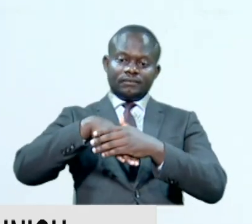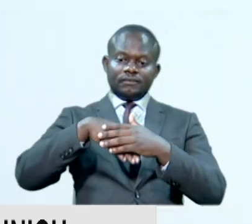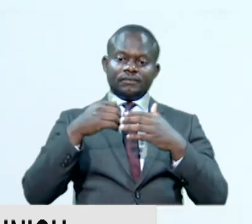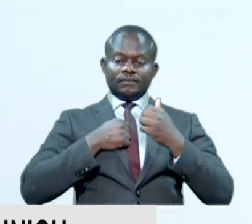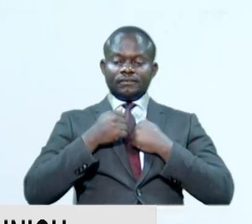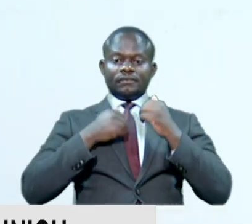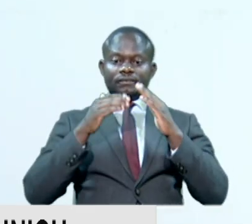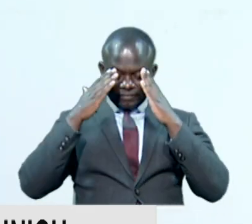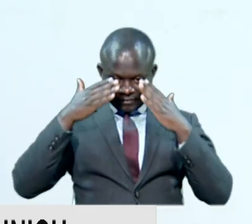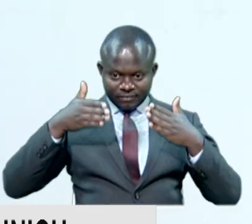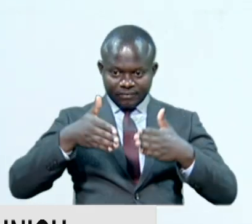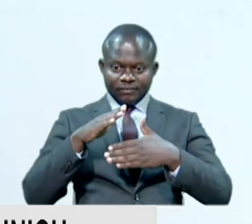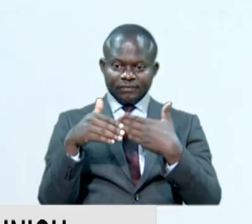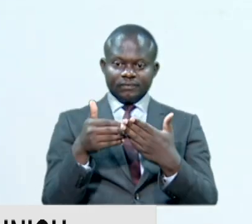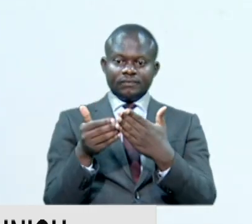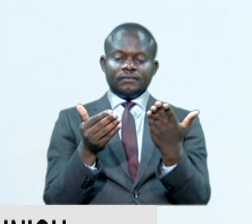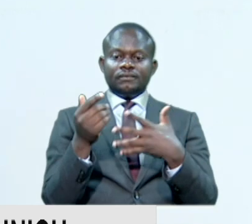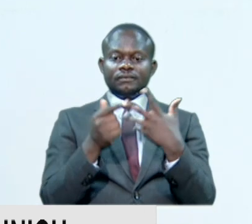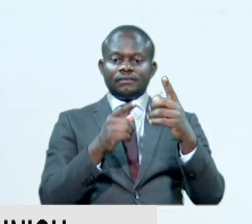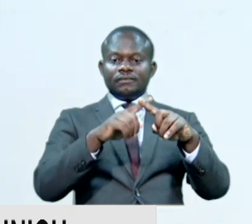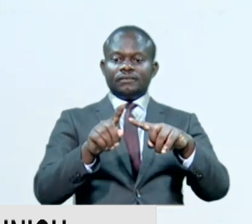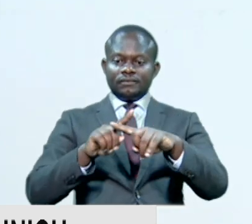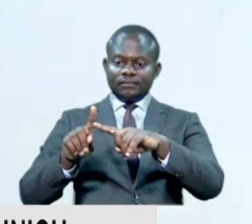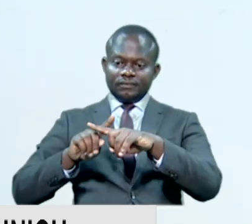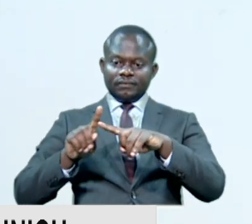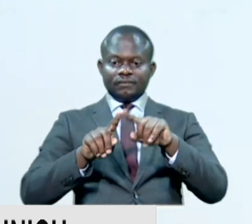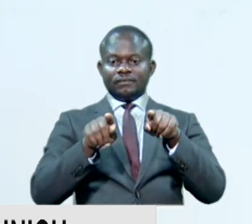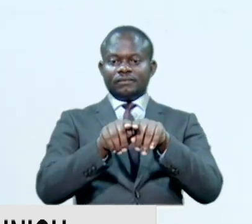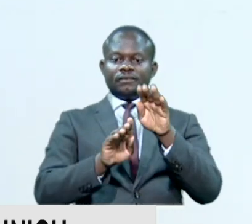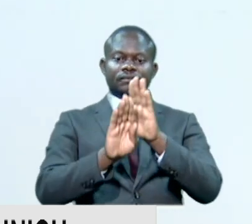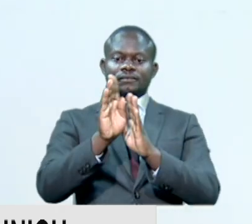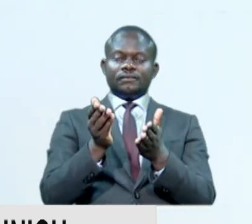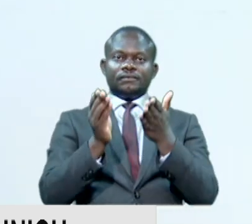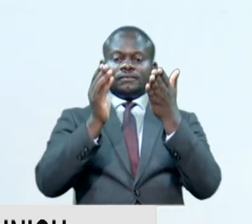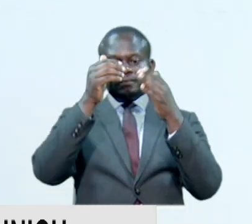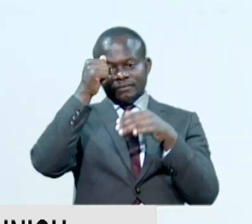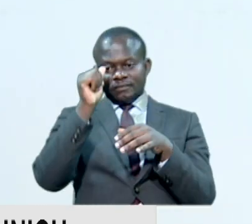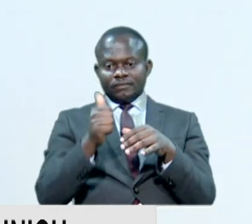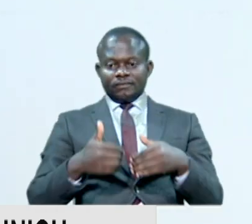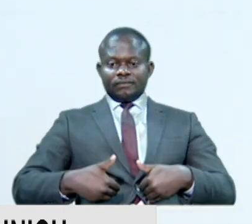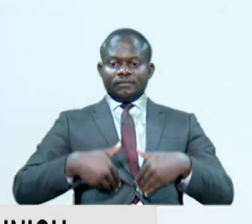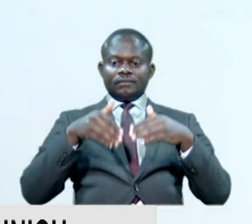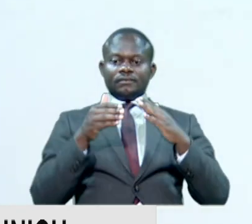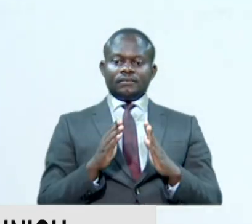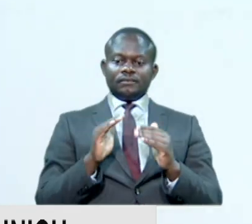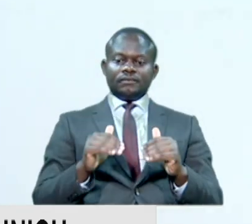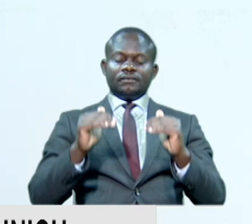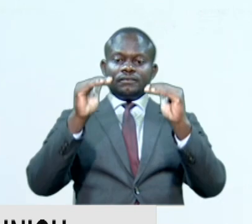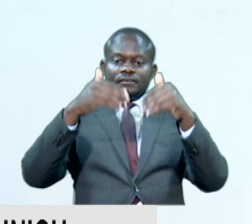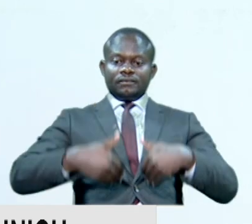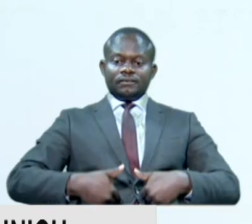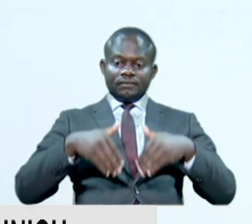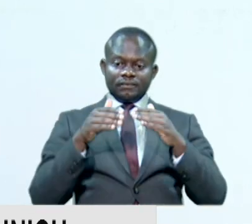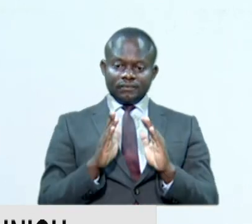Rwanda hibandwa ku bintu bitandukanye mu kuzamura impano z'abato kuzamura impano z'abato